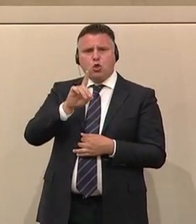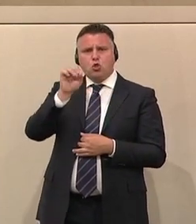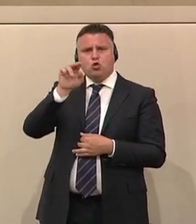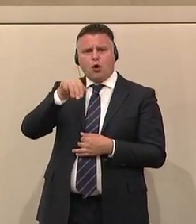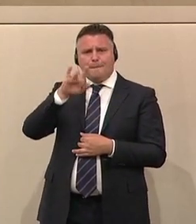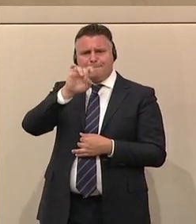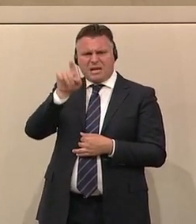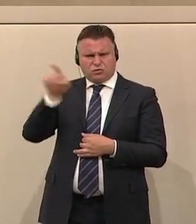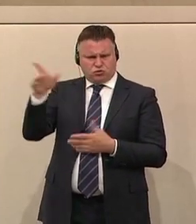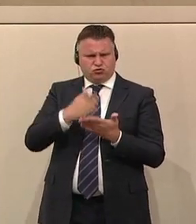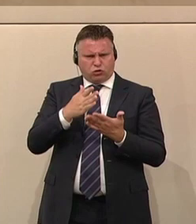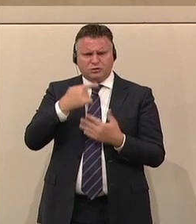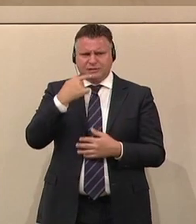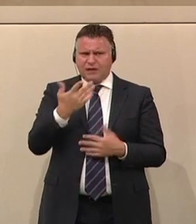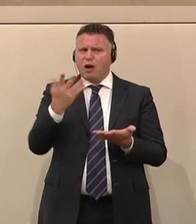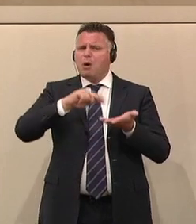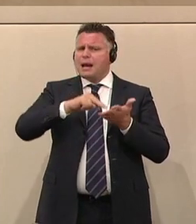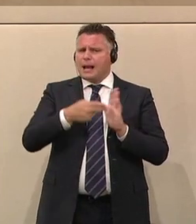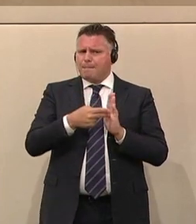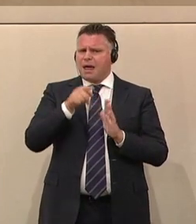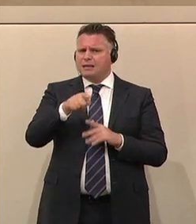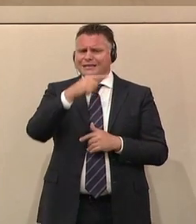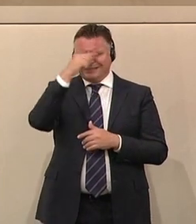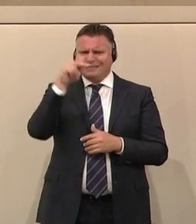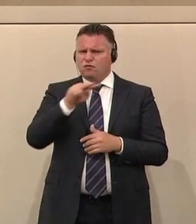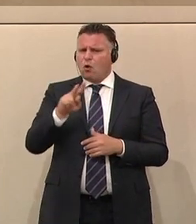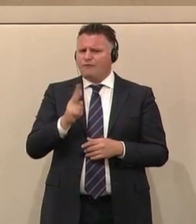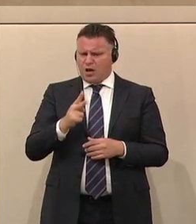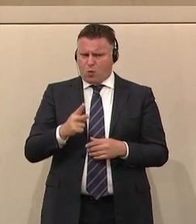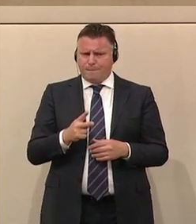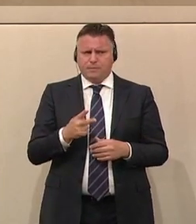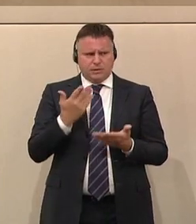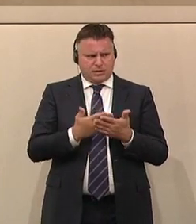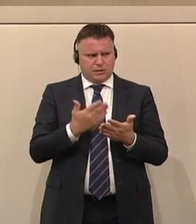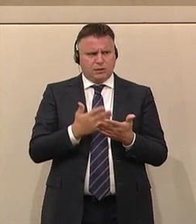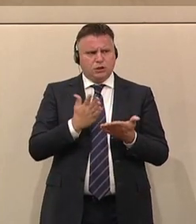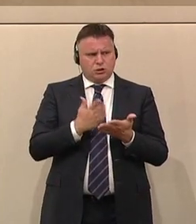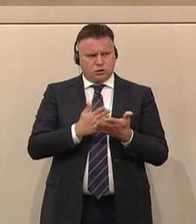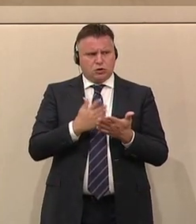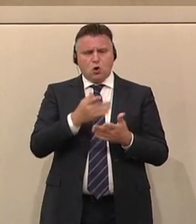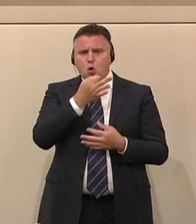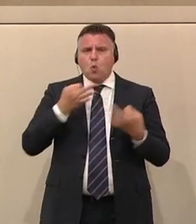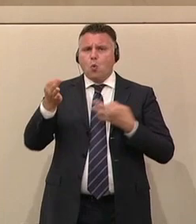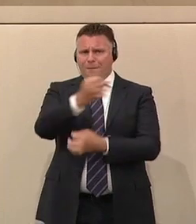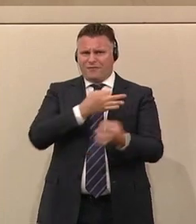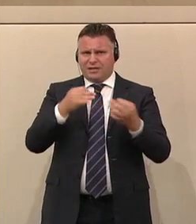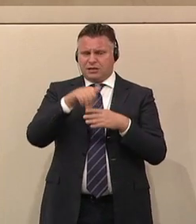präzise hier skizziert, wie das geplant ist und warum das einen Sinn hat. Und wir wissen auch laut einer aktuellen Umfrage,